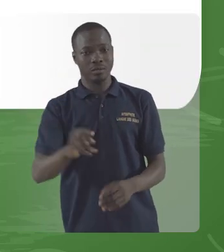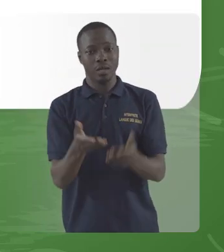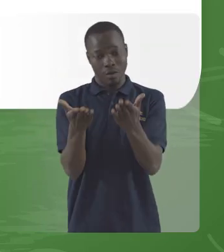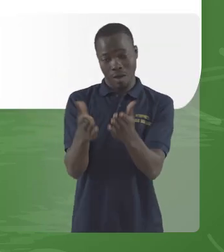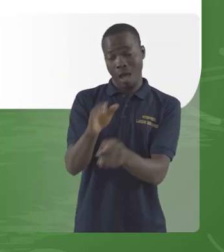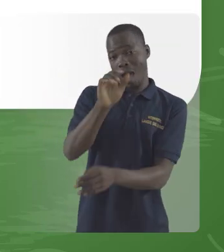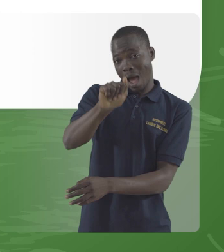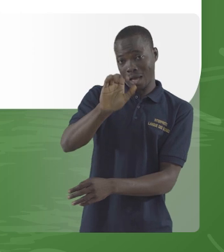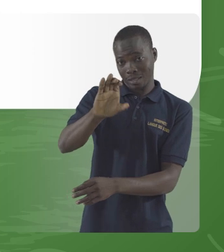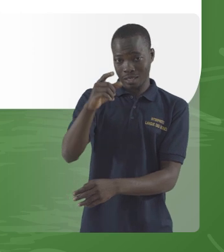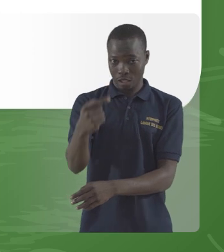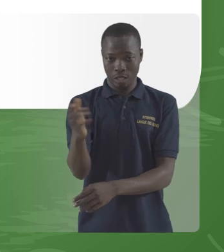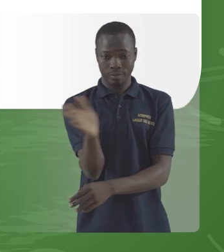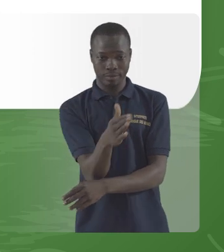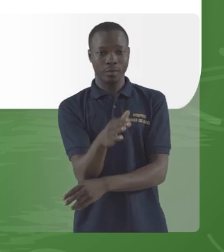ACG,